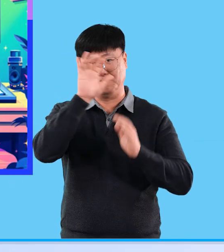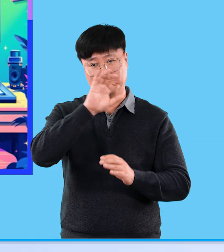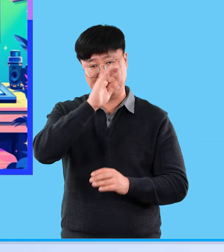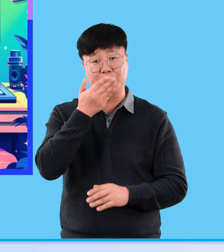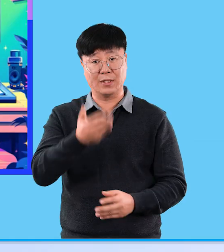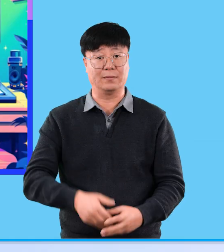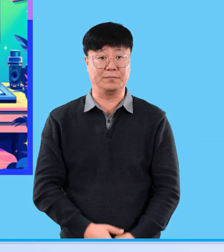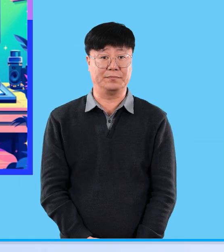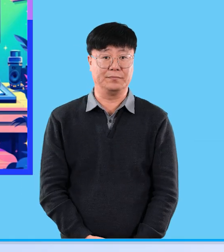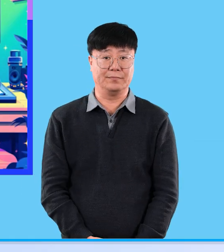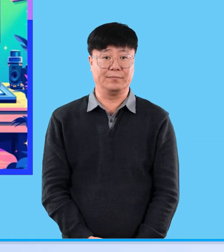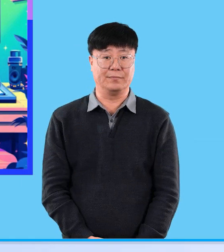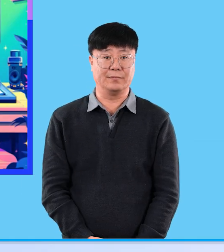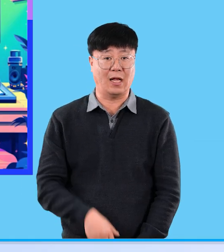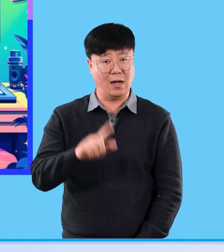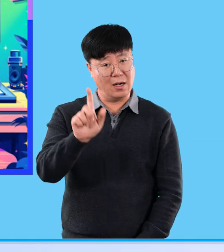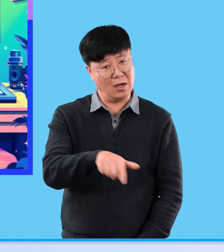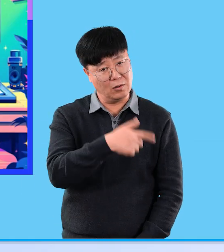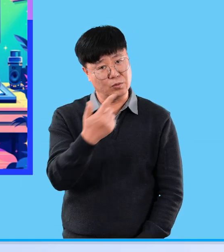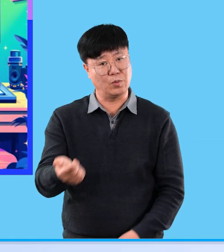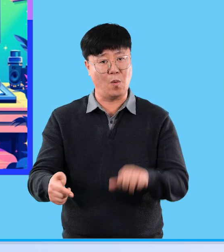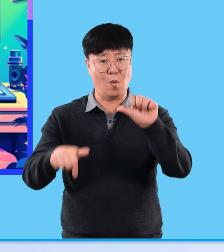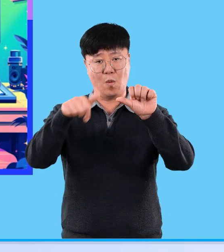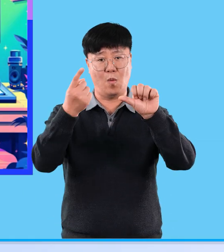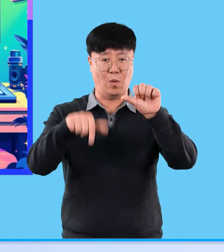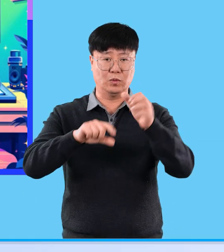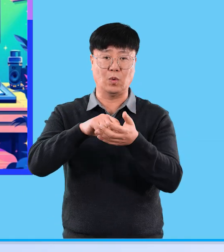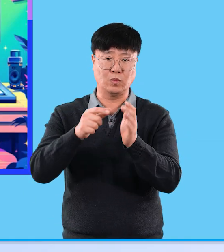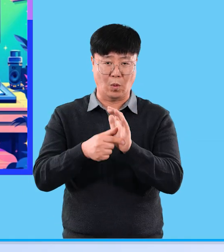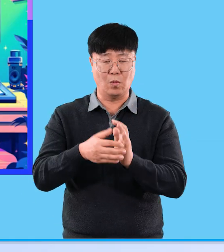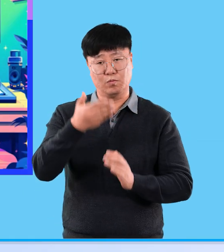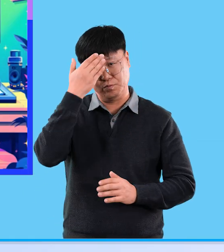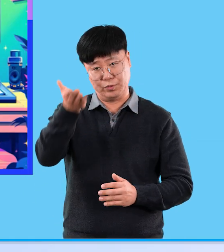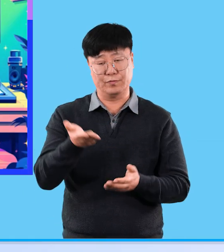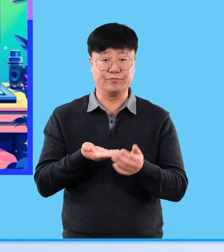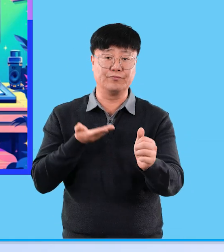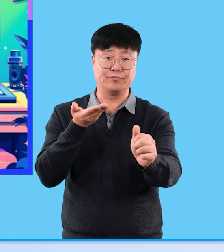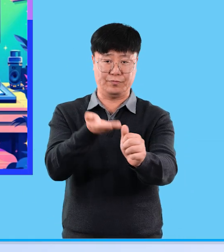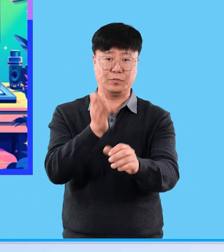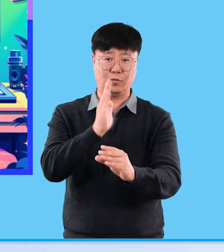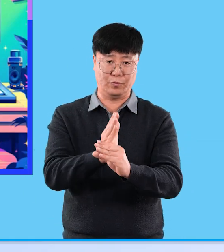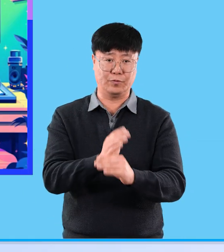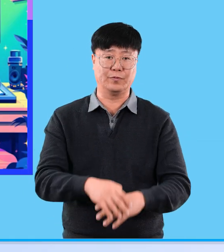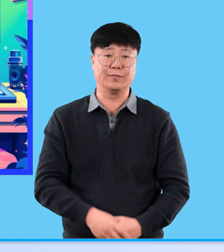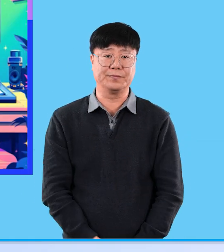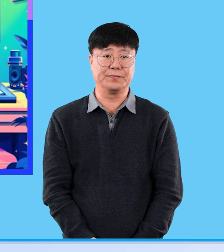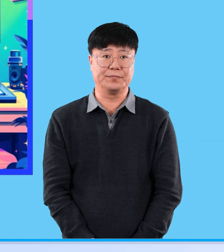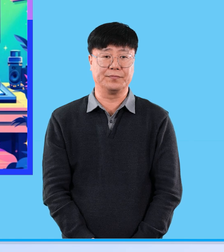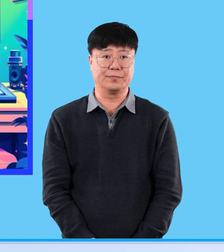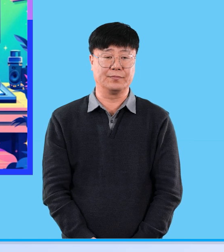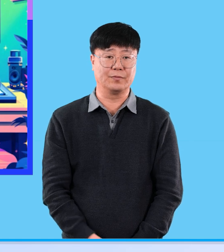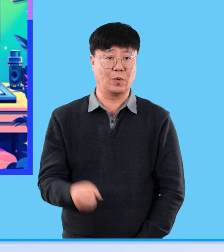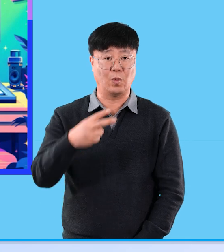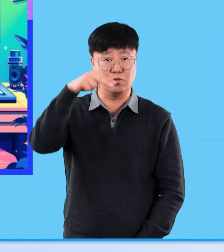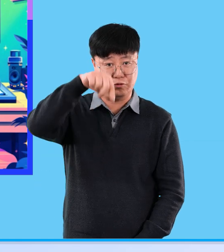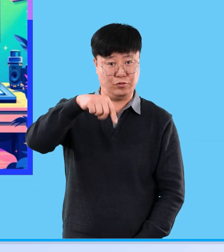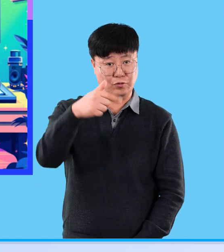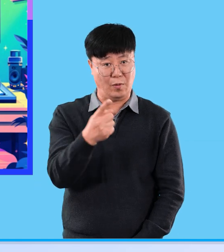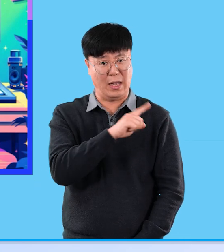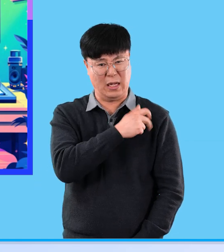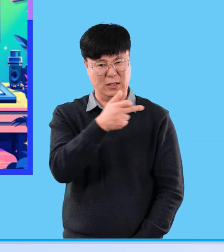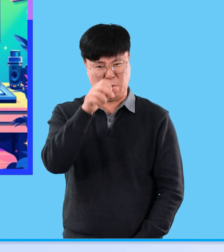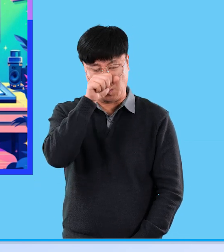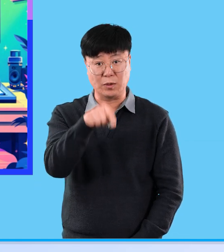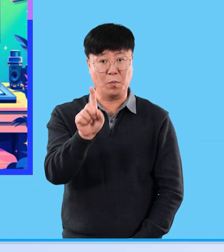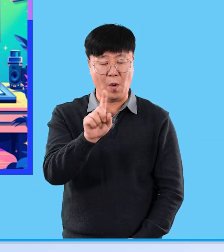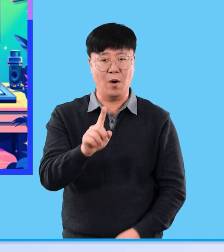실습할 수가 있습니다. 하루에 5곡 정도는 무료로 제공을 하고 있고요. 또 수노의 가장